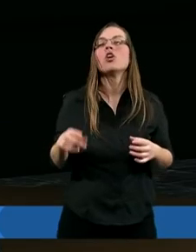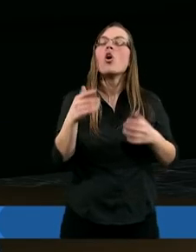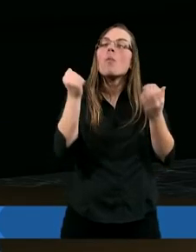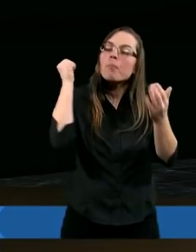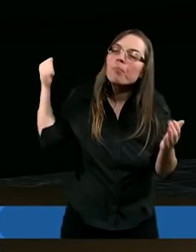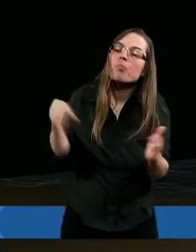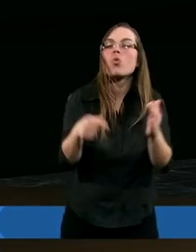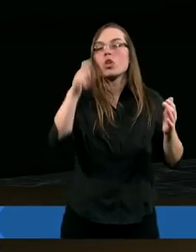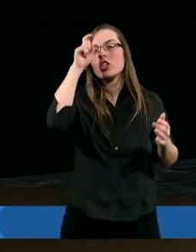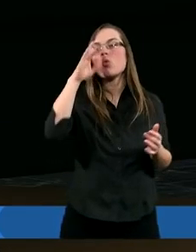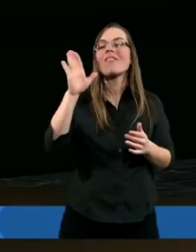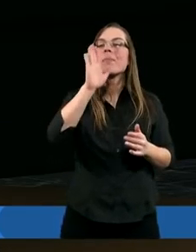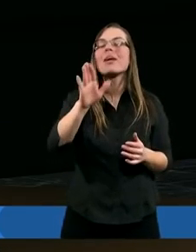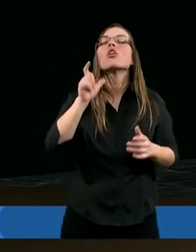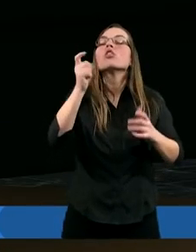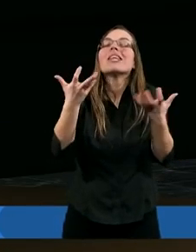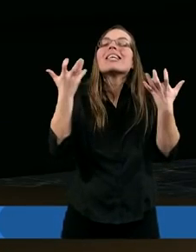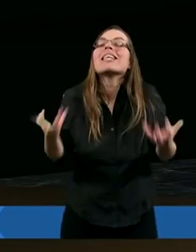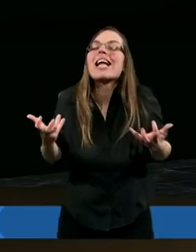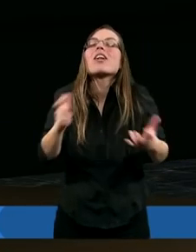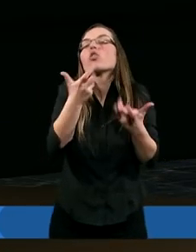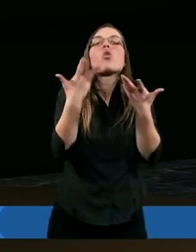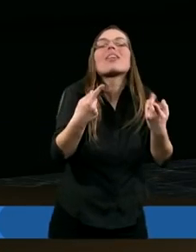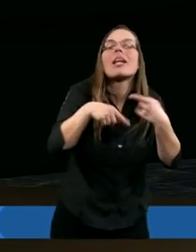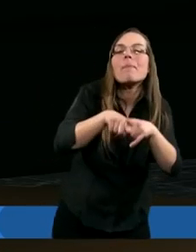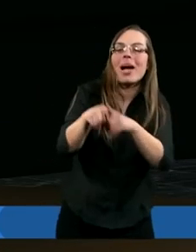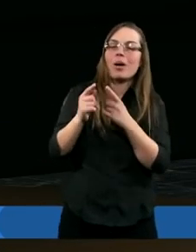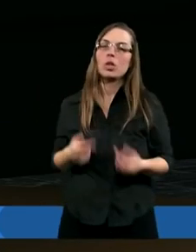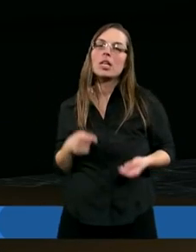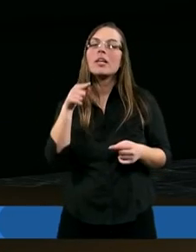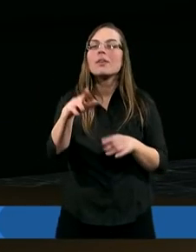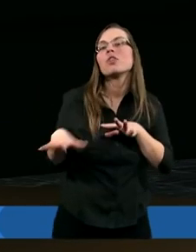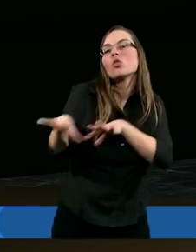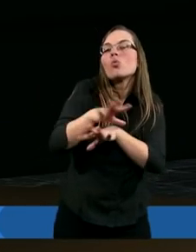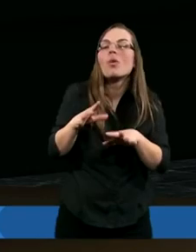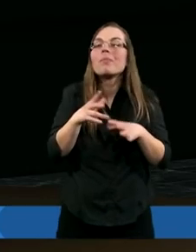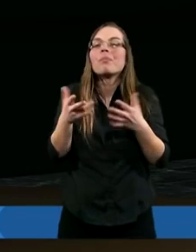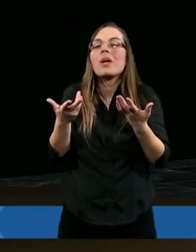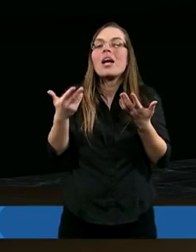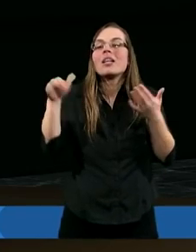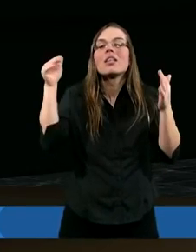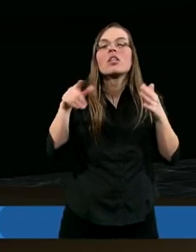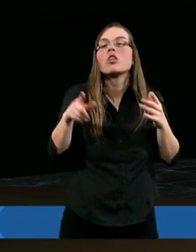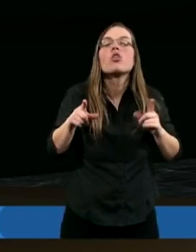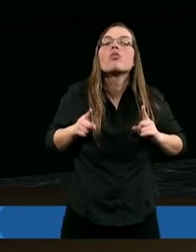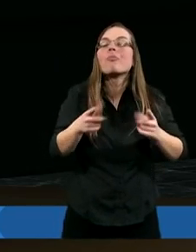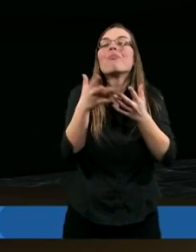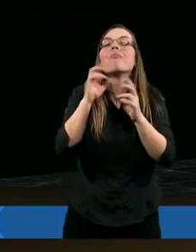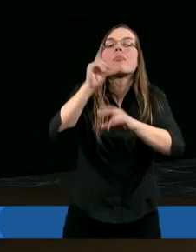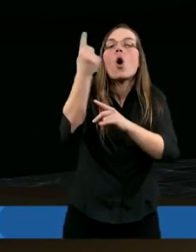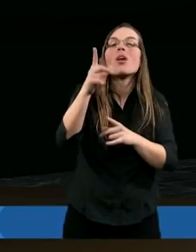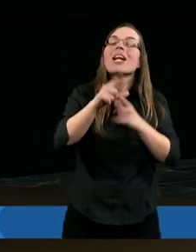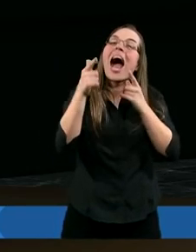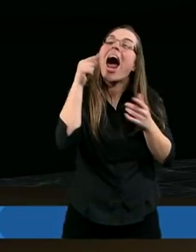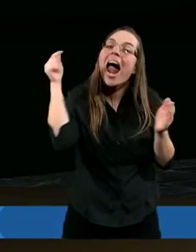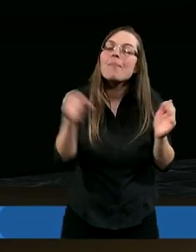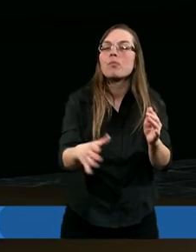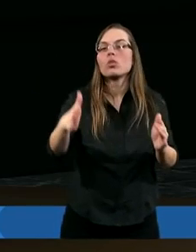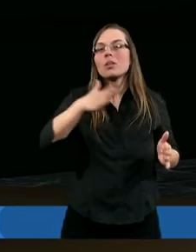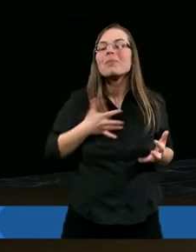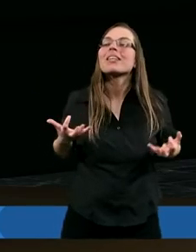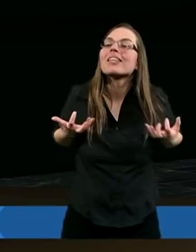Człowiek musi mieć to chcenie. On dużo nie może zrobić, ale